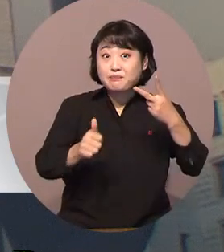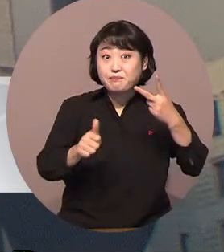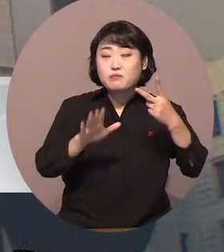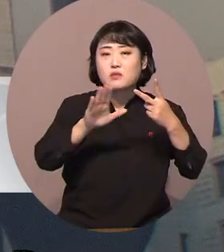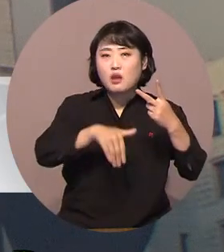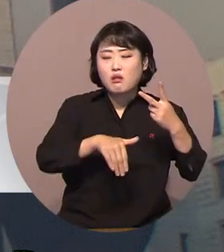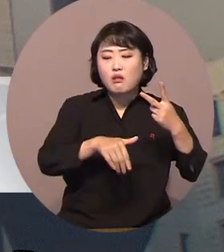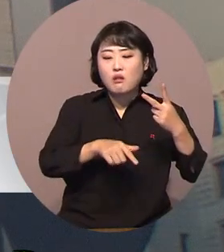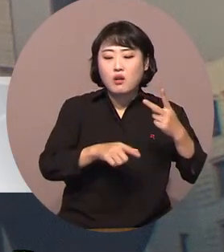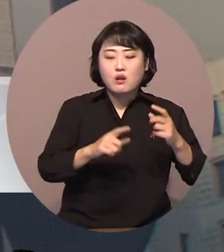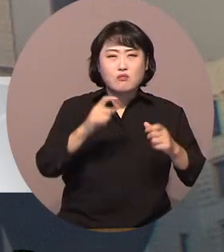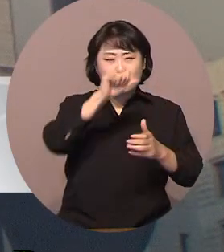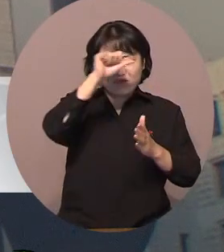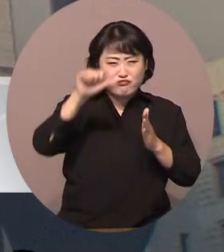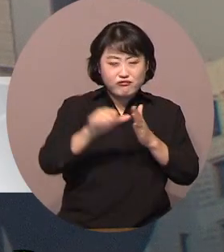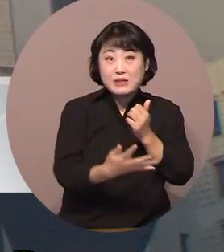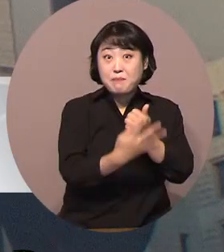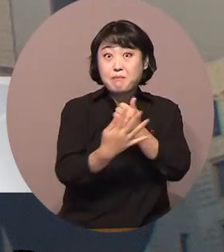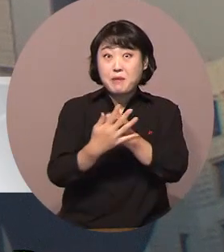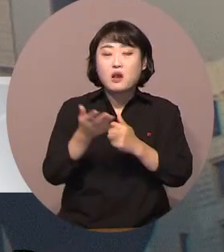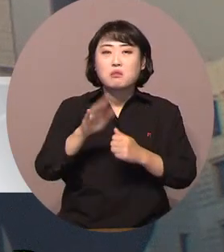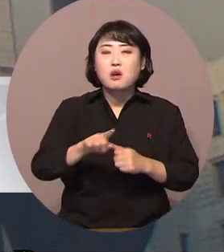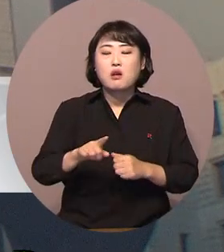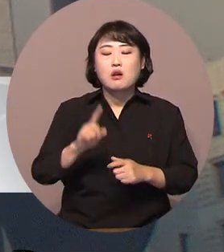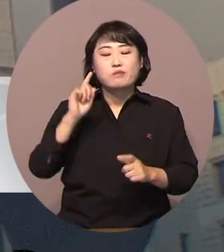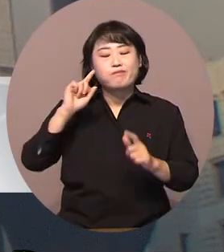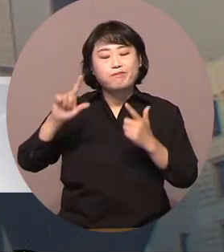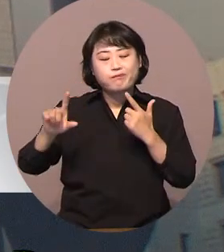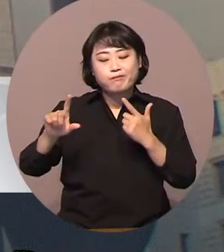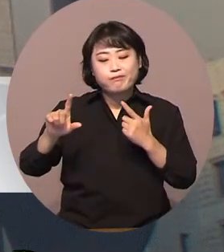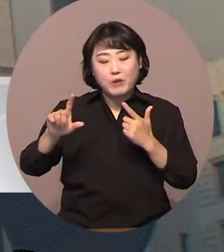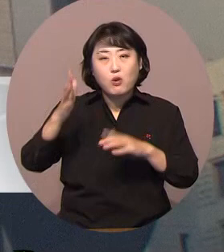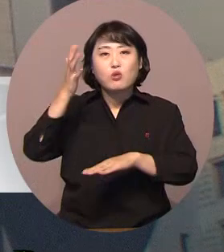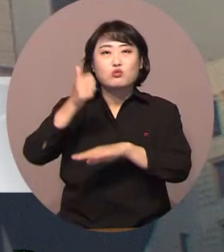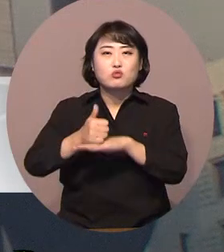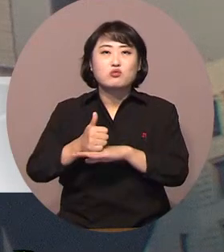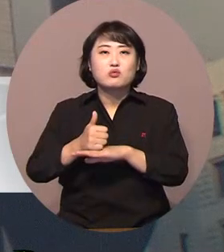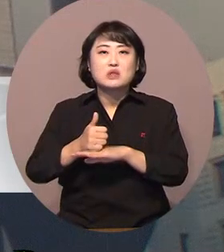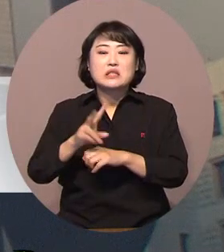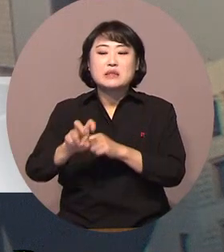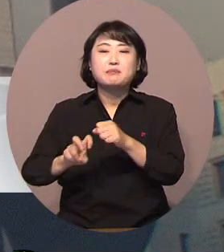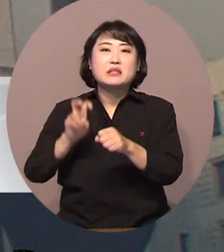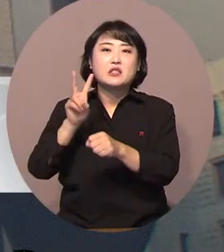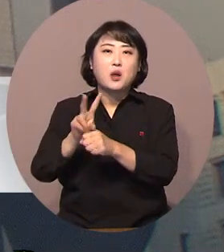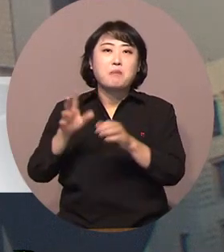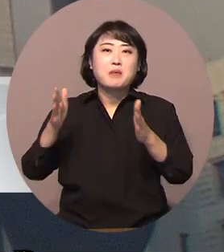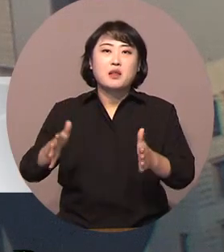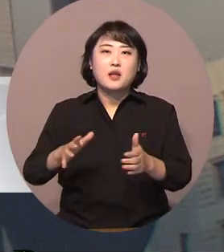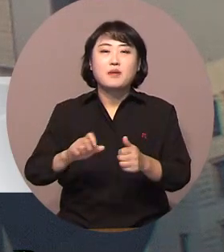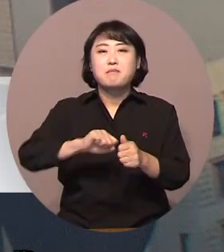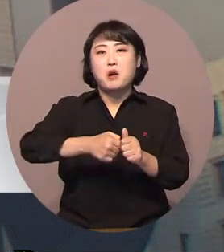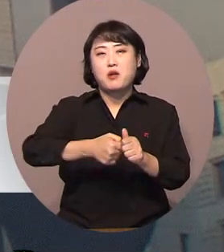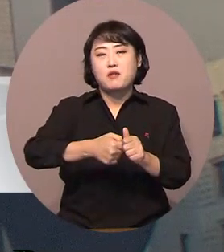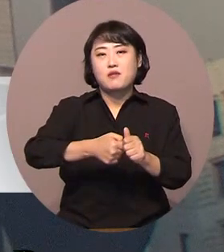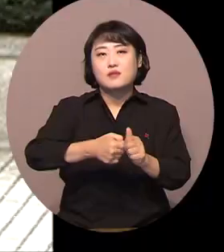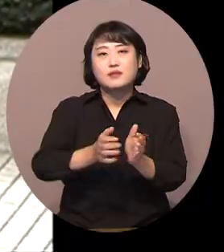상고했지만 기각됐고 범행 22년 만에 죄값을 치르게 됐습니다 박선진